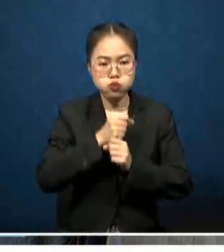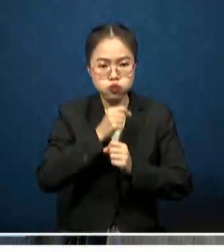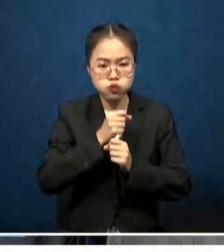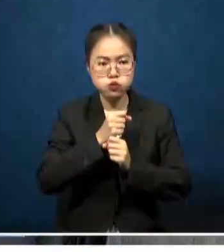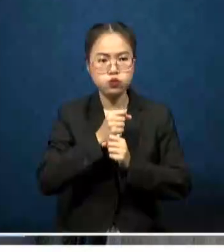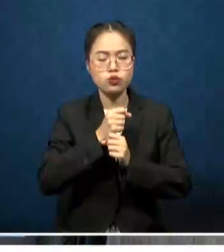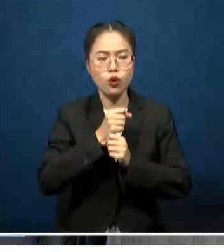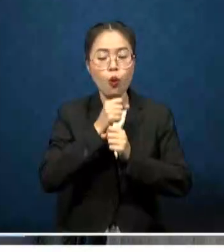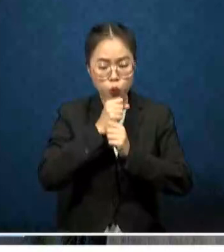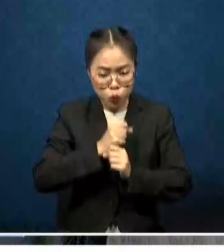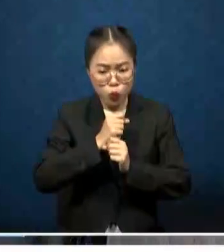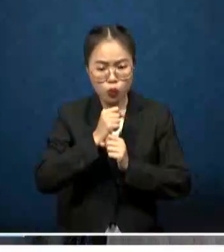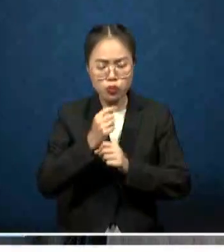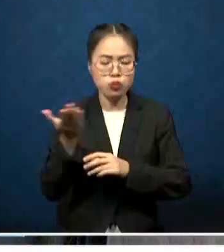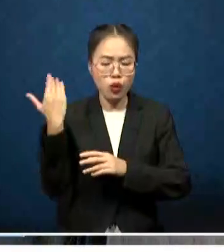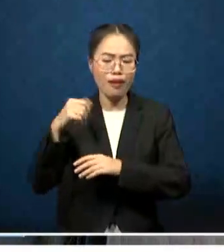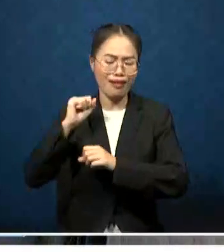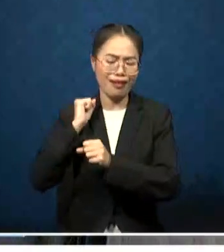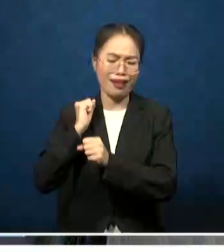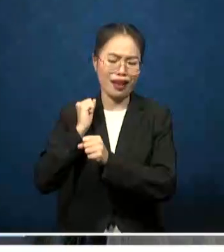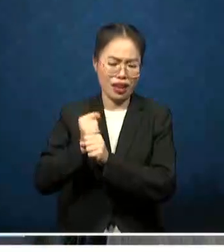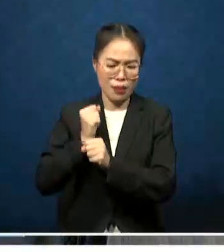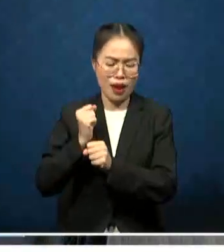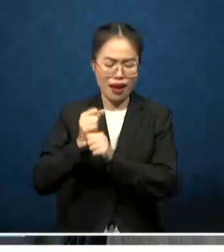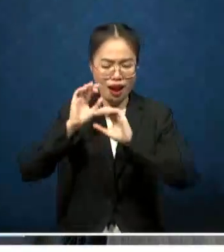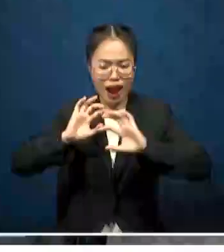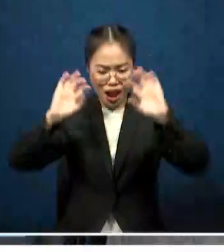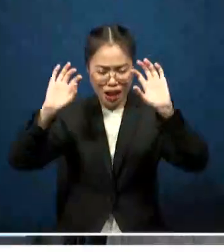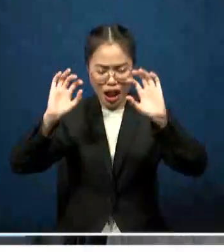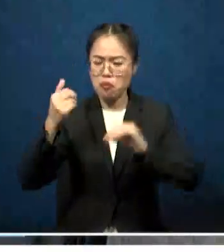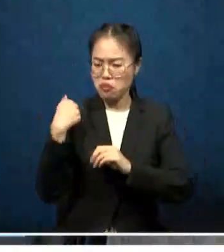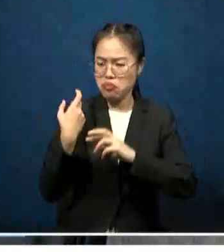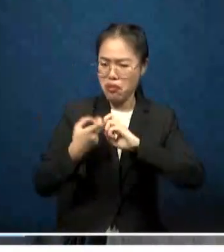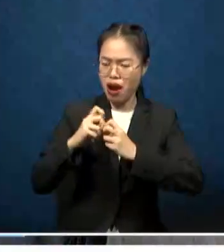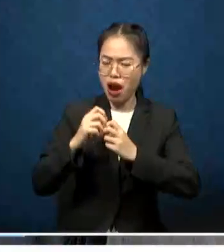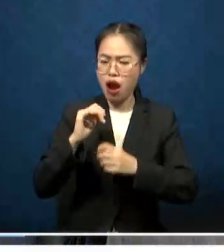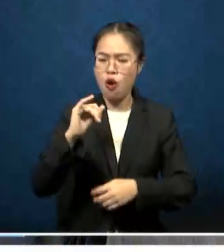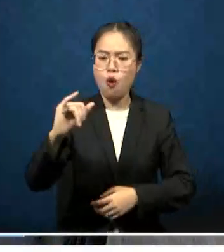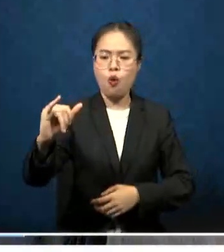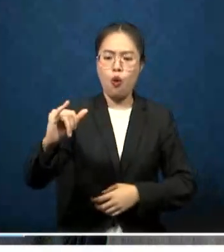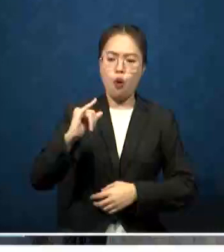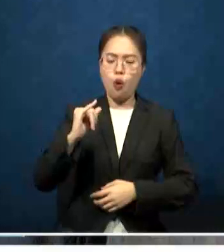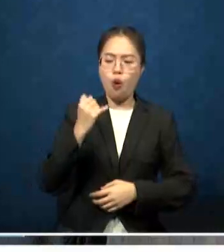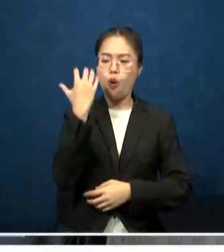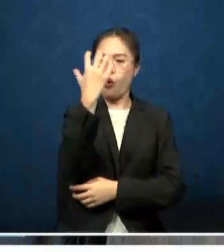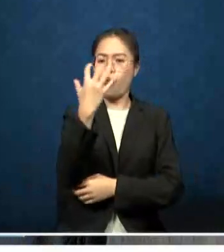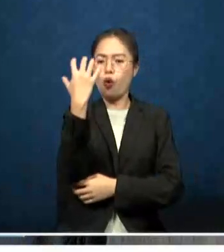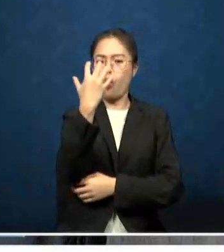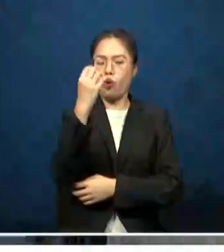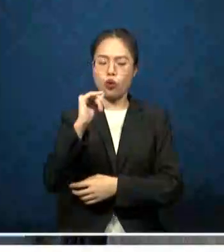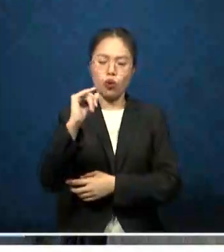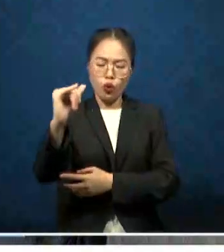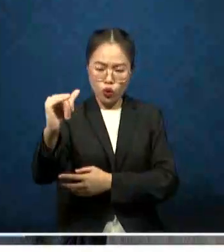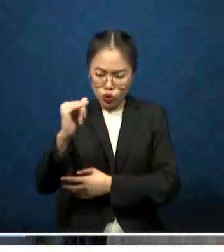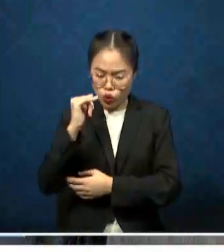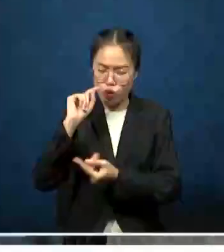อธิบดีกรมกรมหนึ่งพร้อมภรรยาถูกหลอกว่าโทรมาจากสำนักงบประมาณกรม